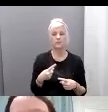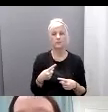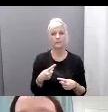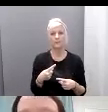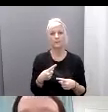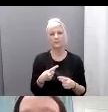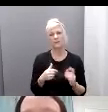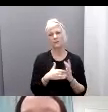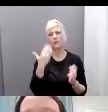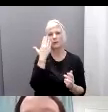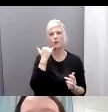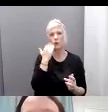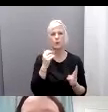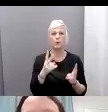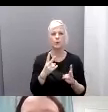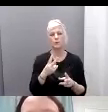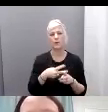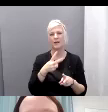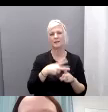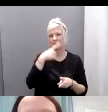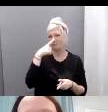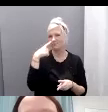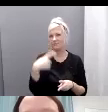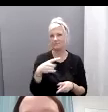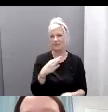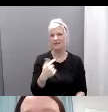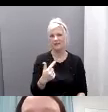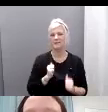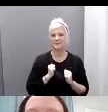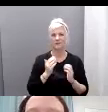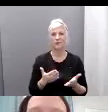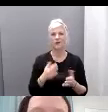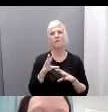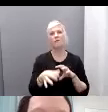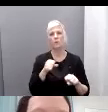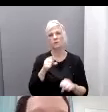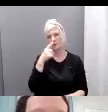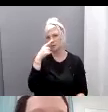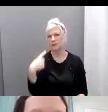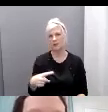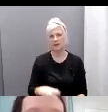sen tidigare också med extra utsatthet, det är ju just våldsutsattheten.